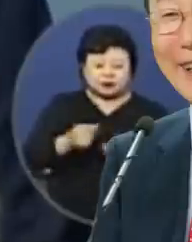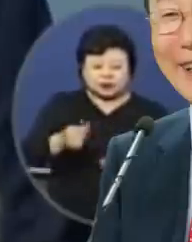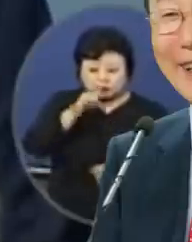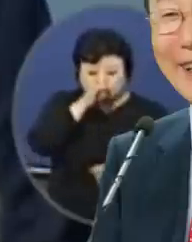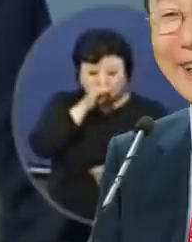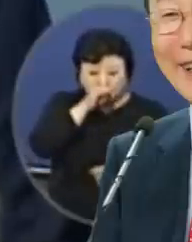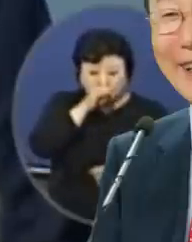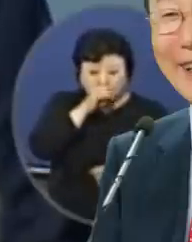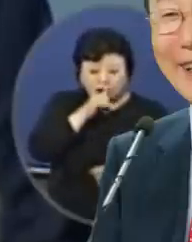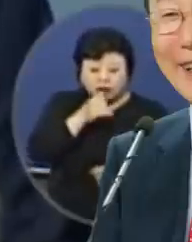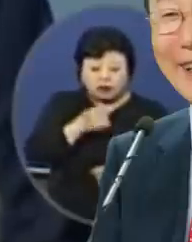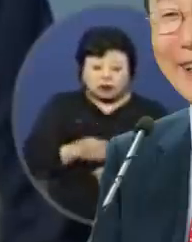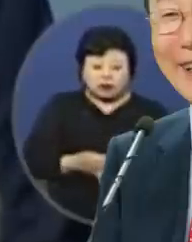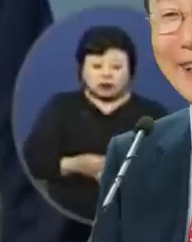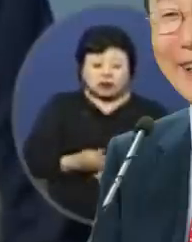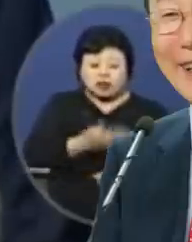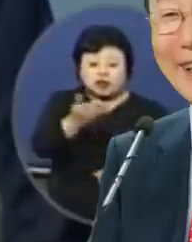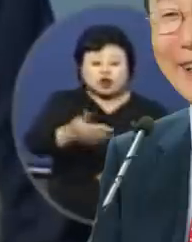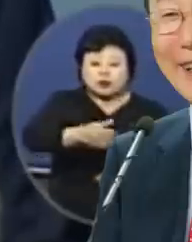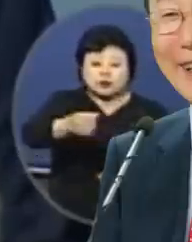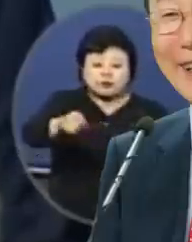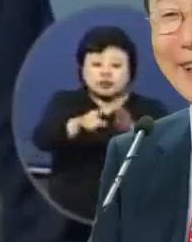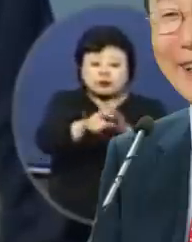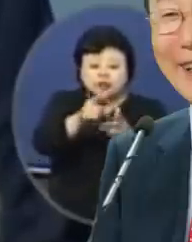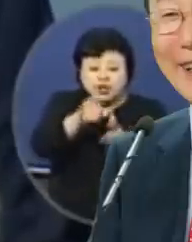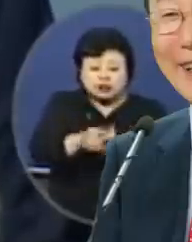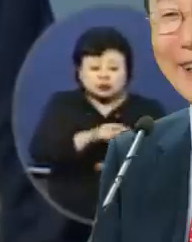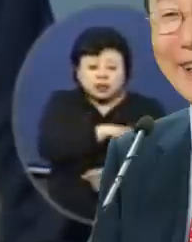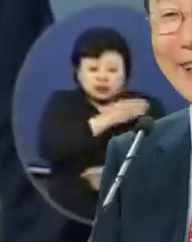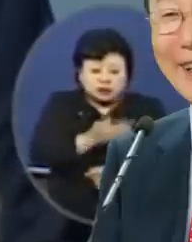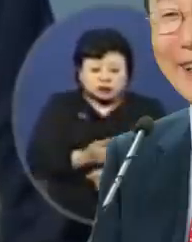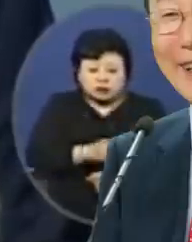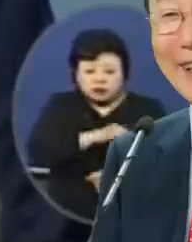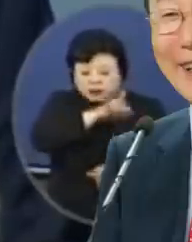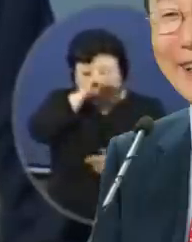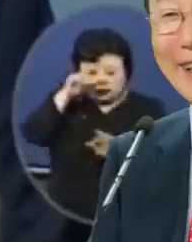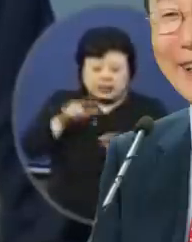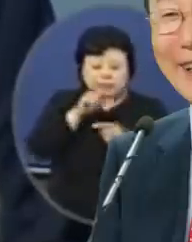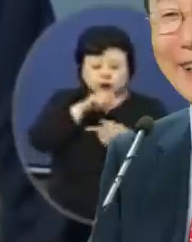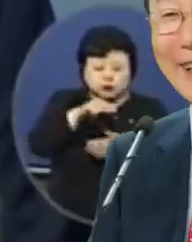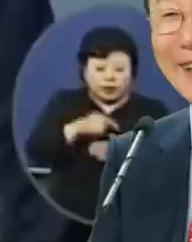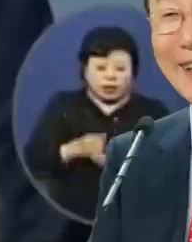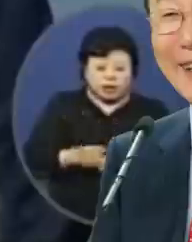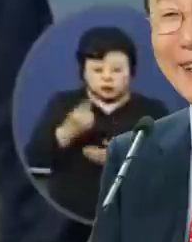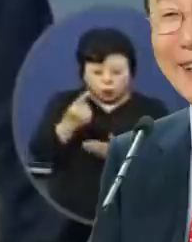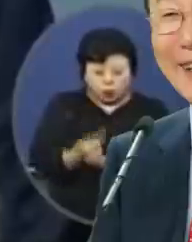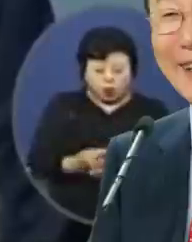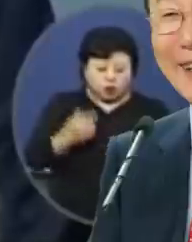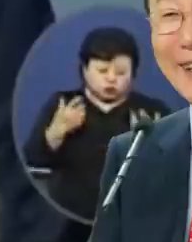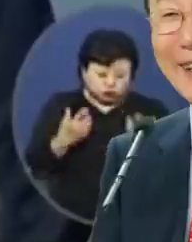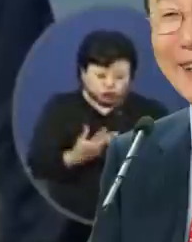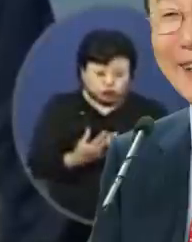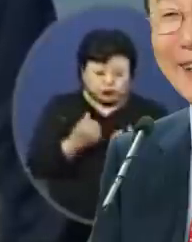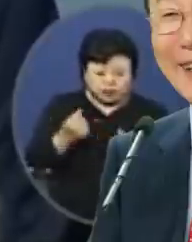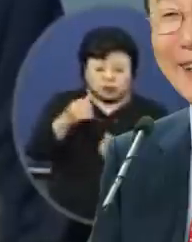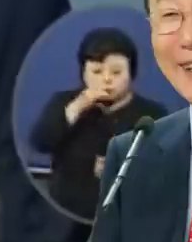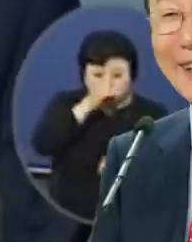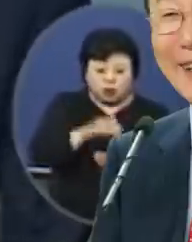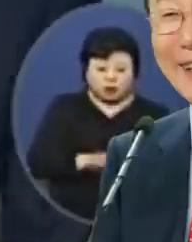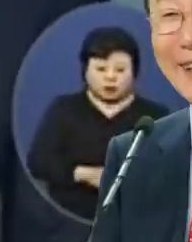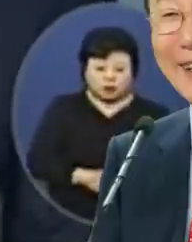있으므로 여러분의 믿음이 예수님의 능력을 여러분 인생 속에 가지고 올 충분한 힘이 되는